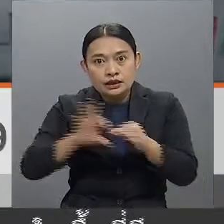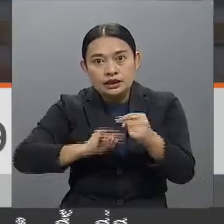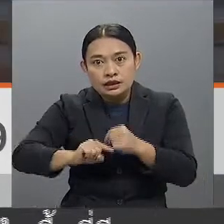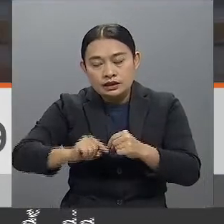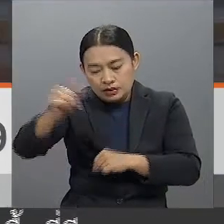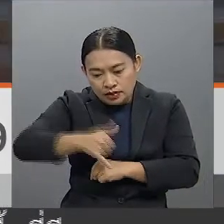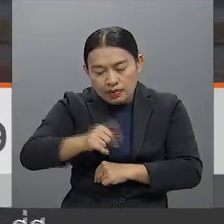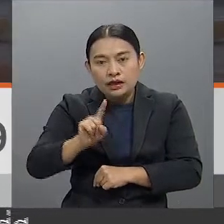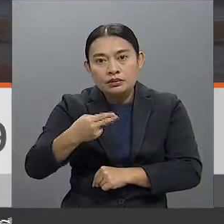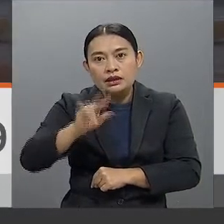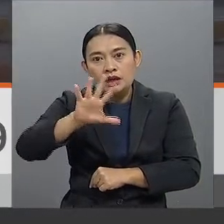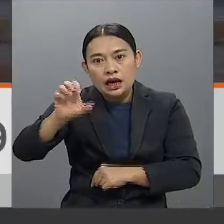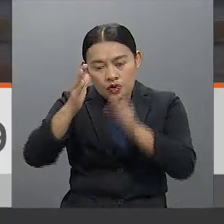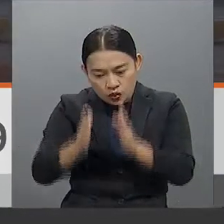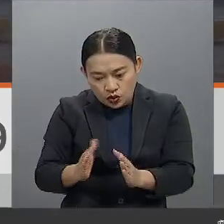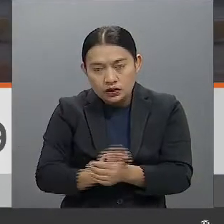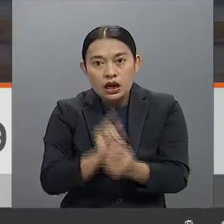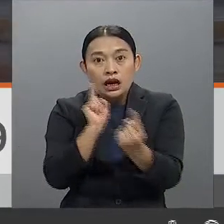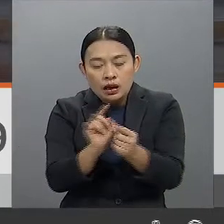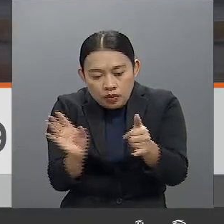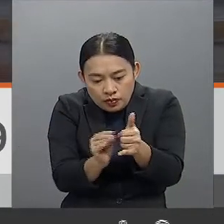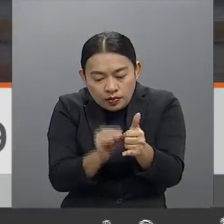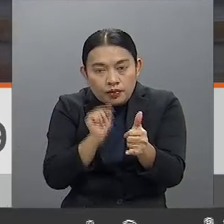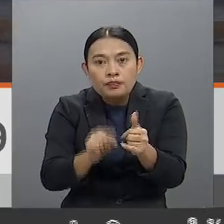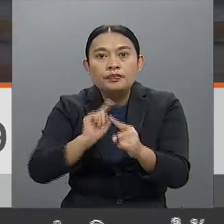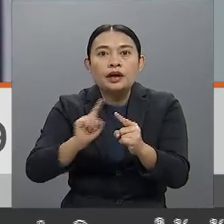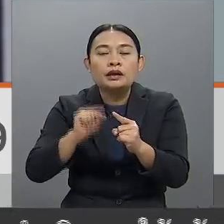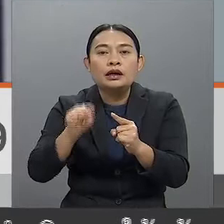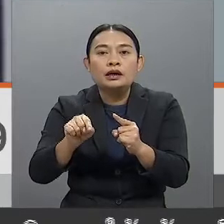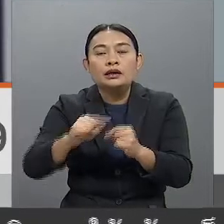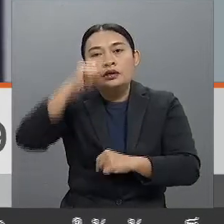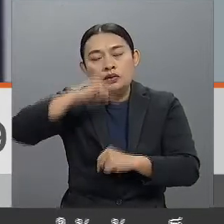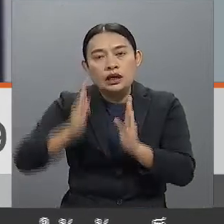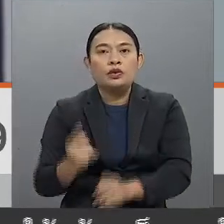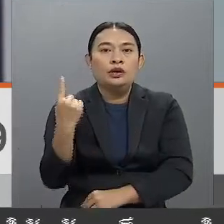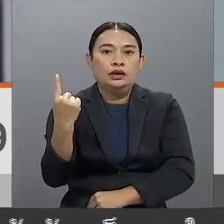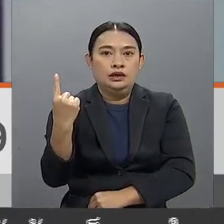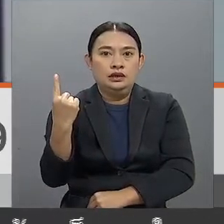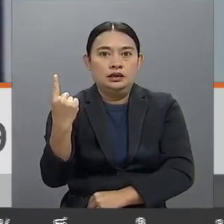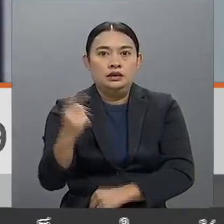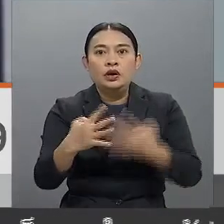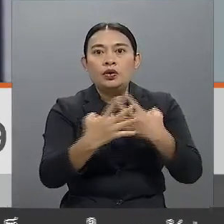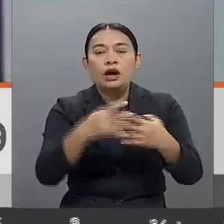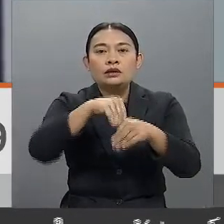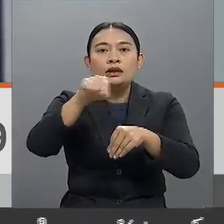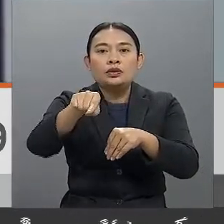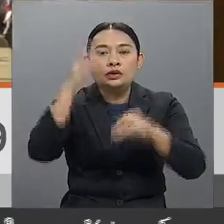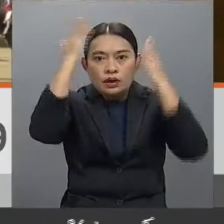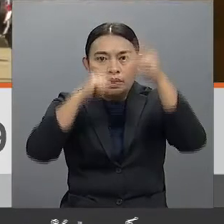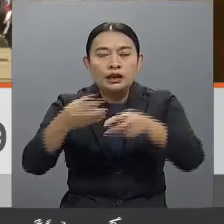คนและพบผู้ตดเชื้ากลับจากต่างประเทศเป็นคนไย1 คนและผู้ตงขางททางการมาเลเซยส่กลบมา 5